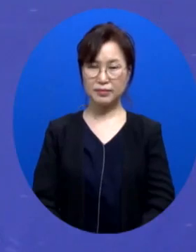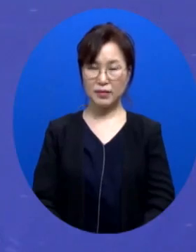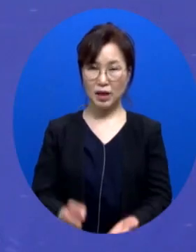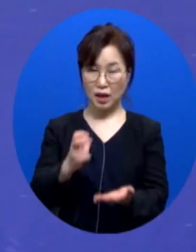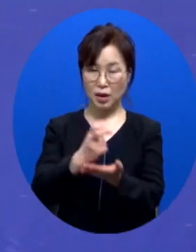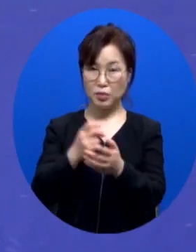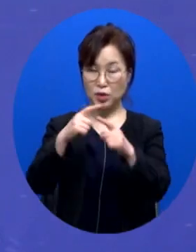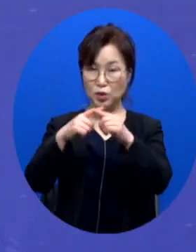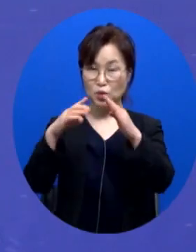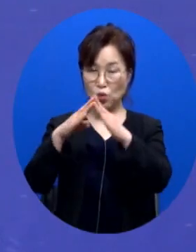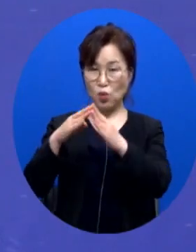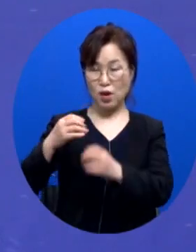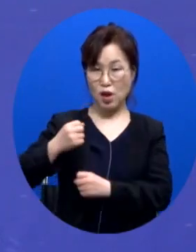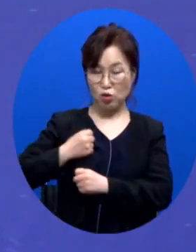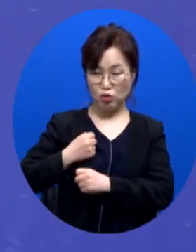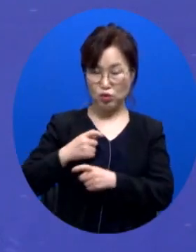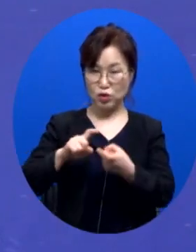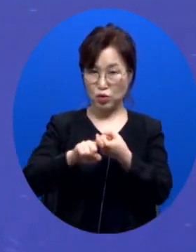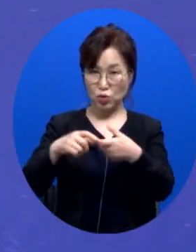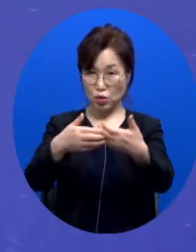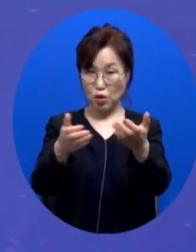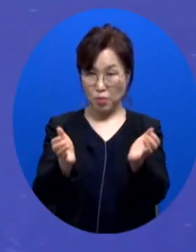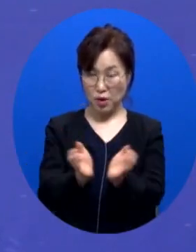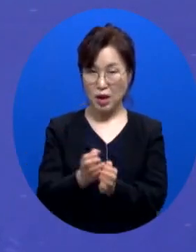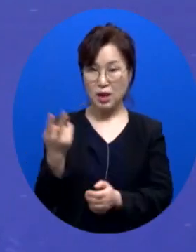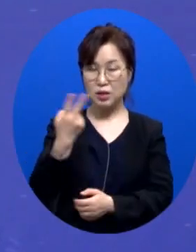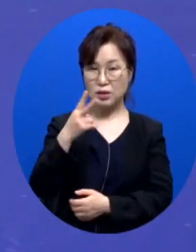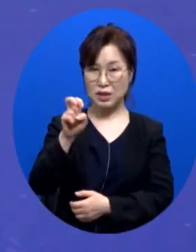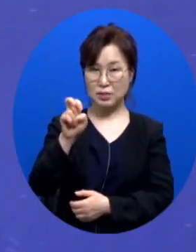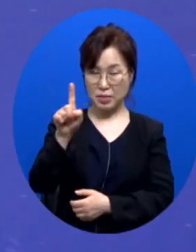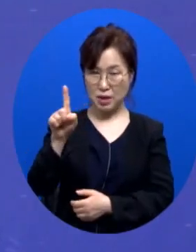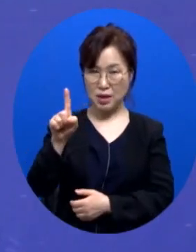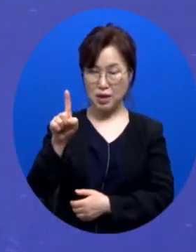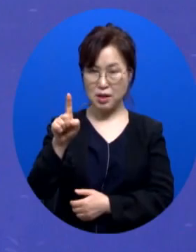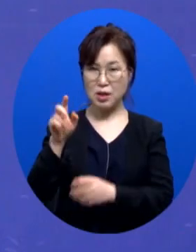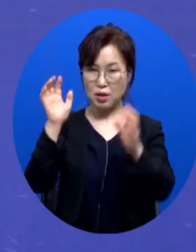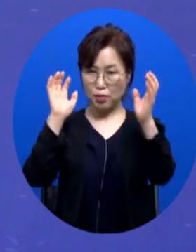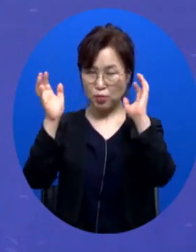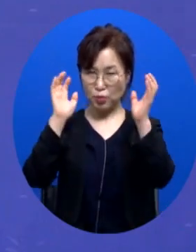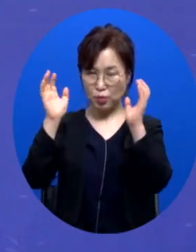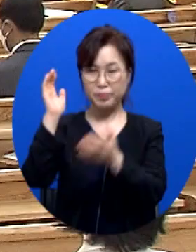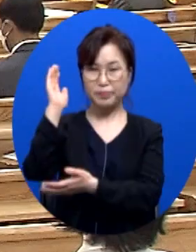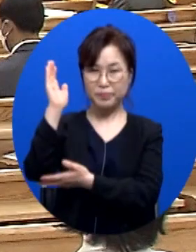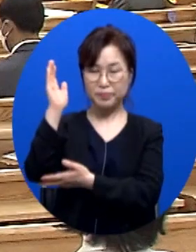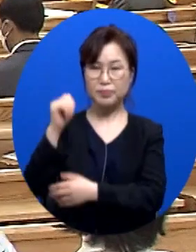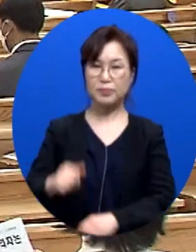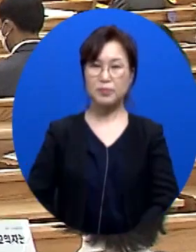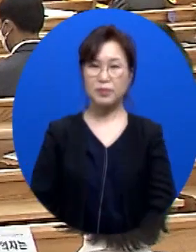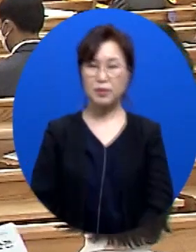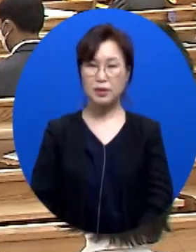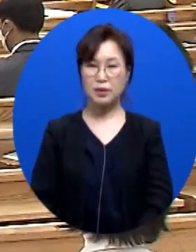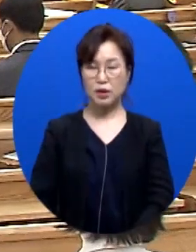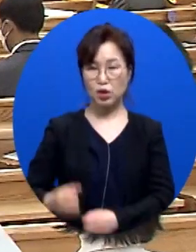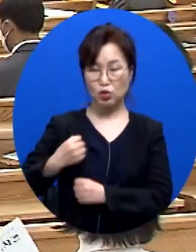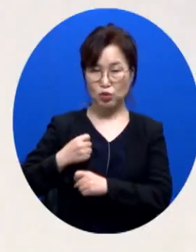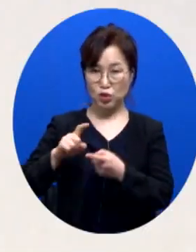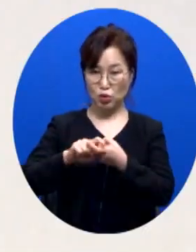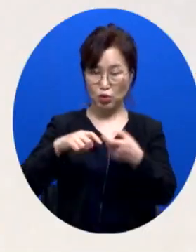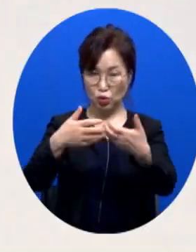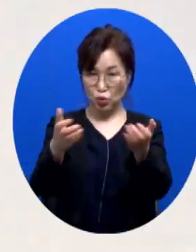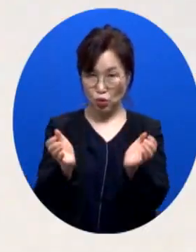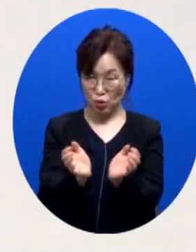감리교 군선교 교역자 협의회가 2021년 군선교 정책 포럼을 열었습니다. 군선교